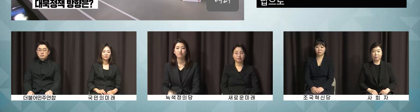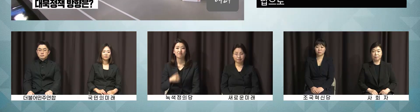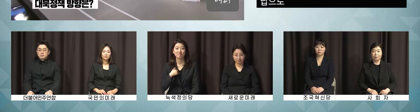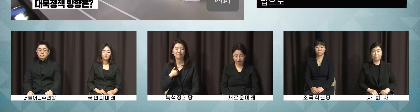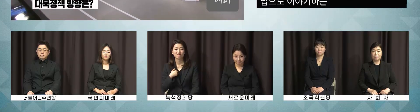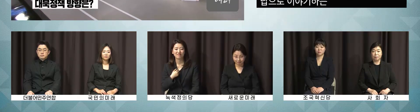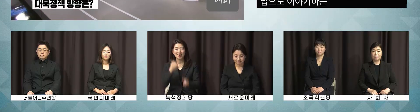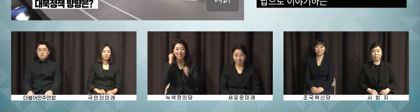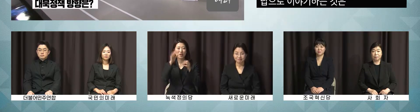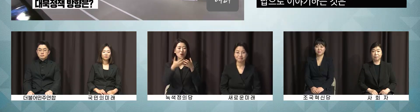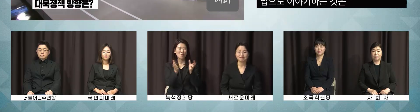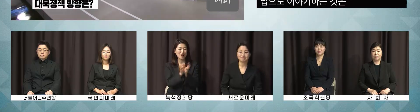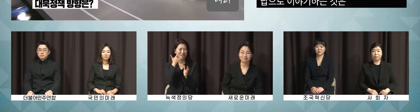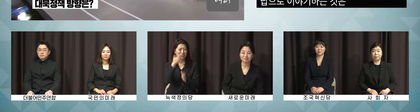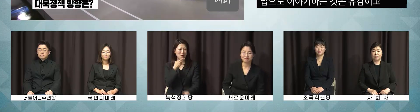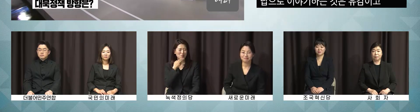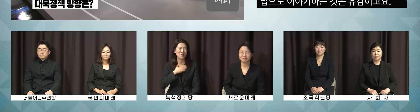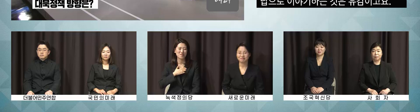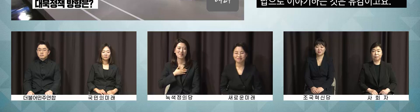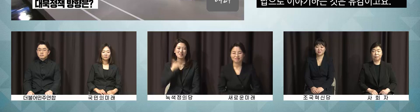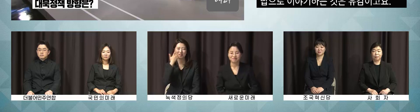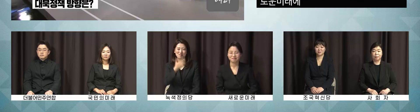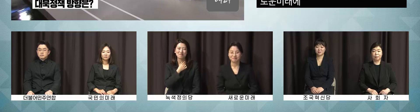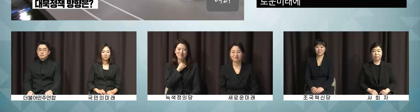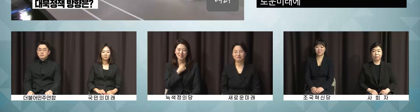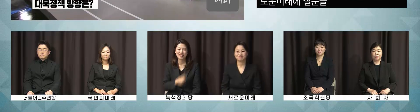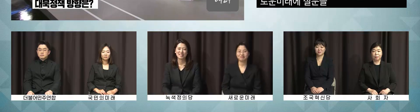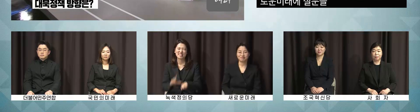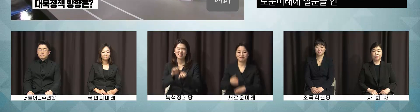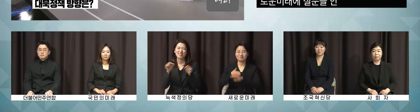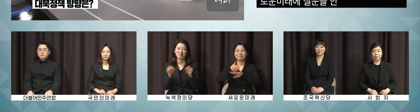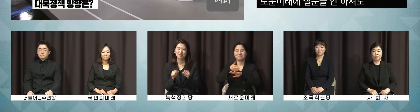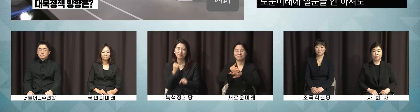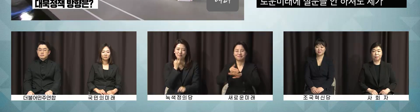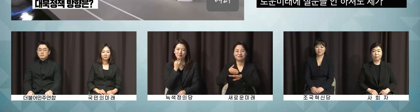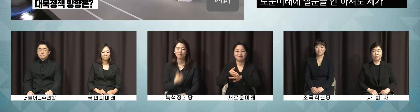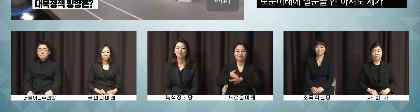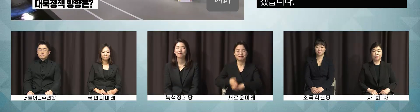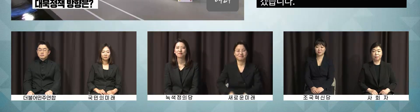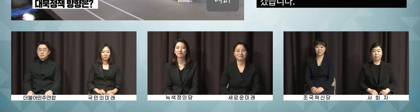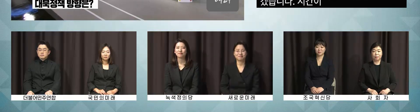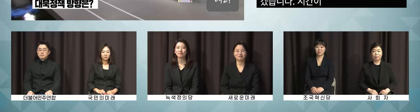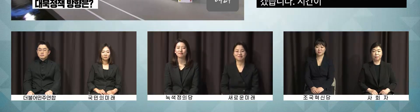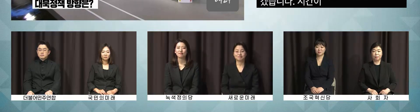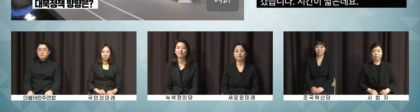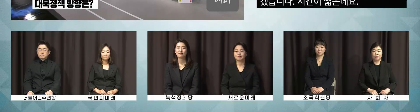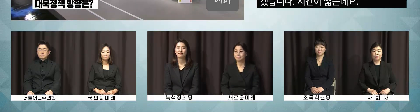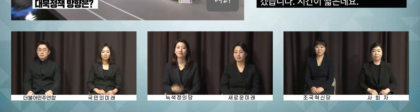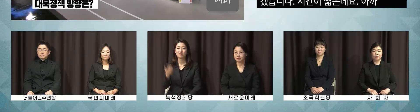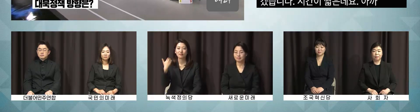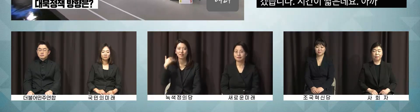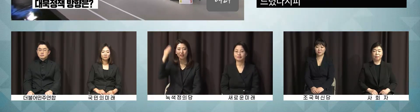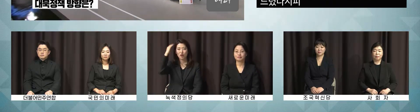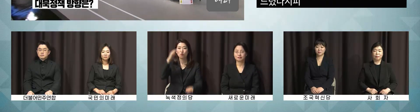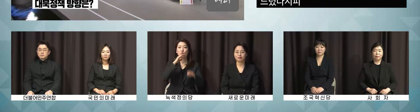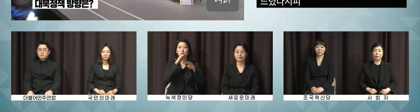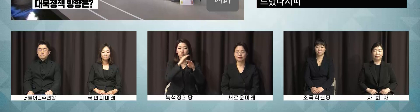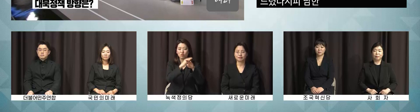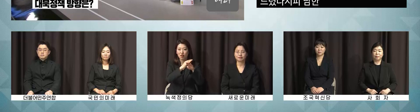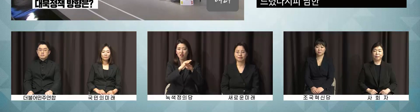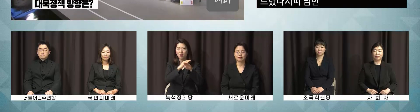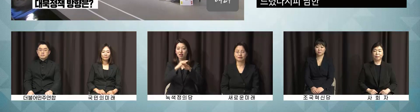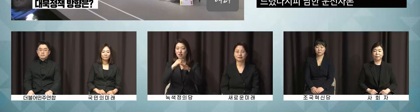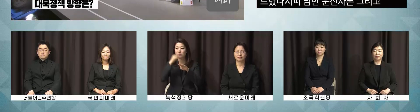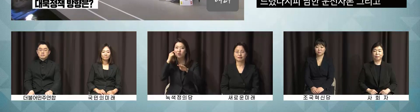해주셔서 제가 좀 감사합니다. 질문을 하겠습니다. 시간이 짧은데요. 제가 아까 말씀드렸다시피 남북 운전자론, 남한 운전자론 그리고